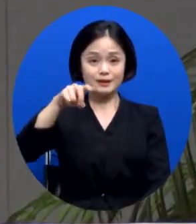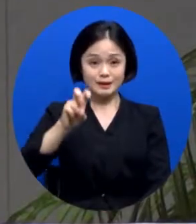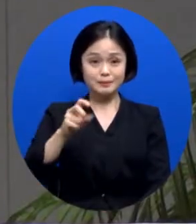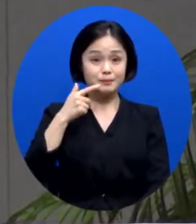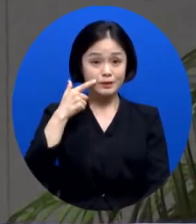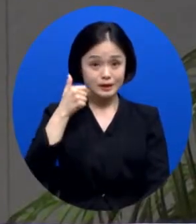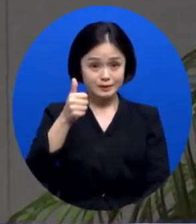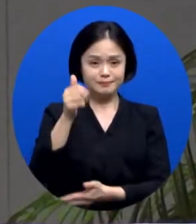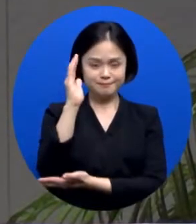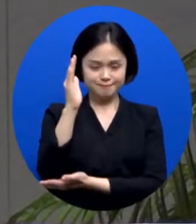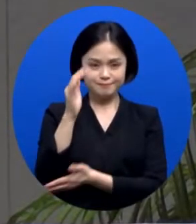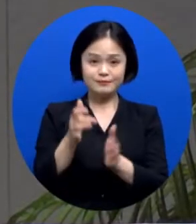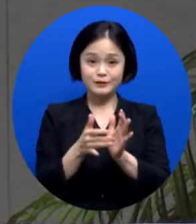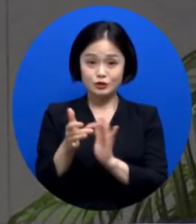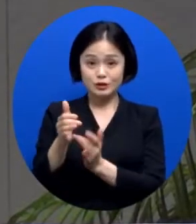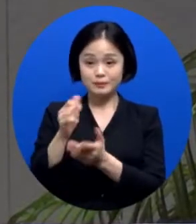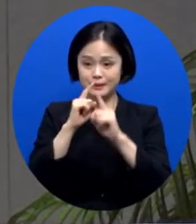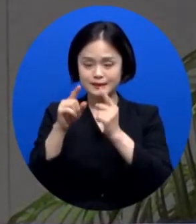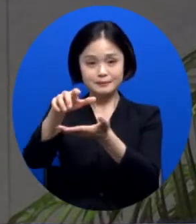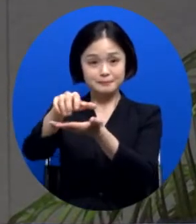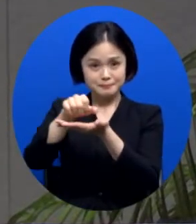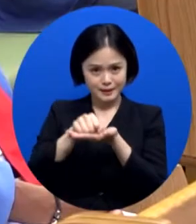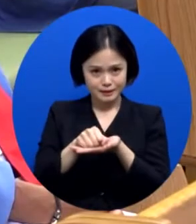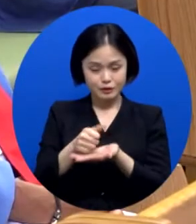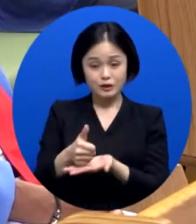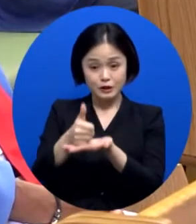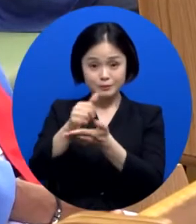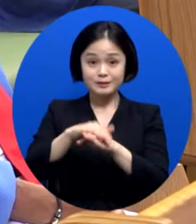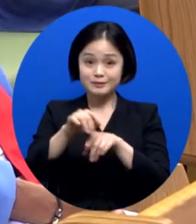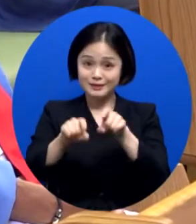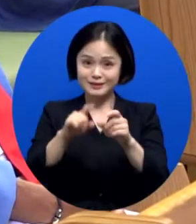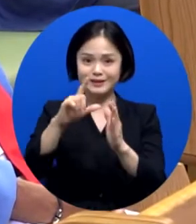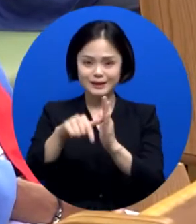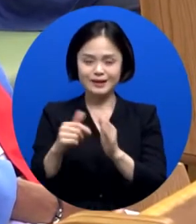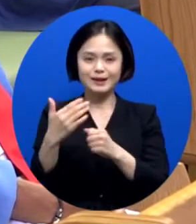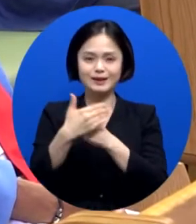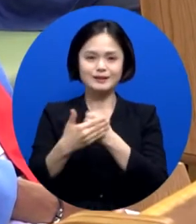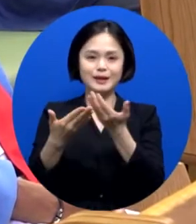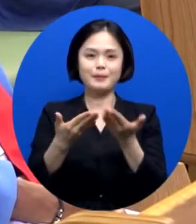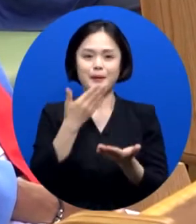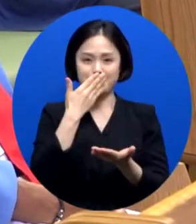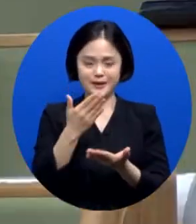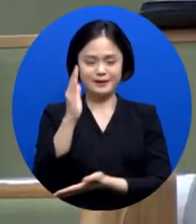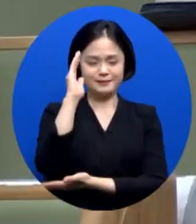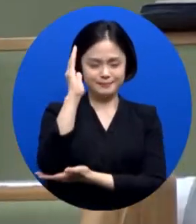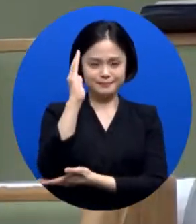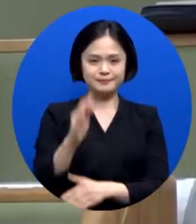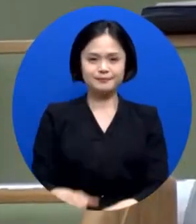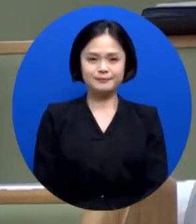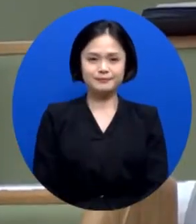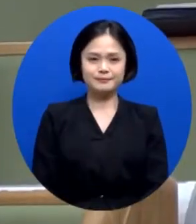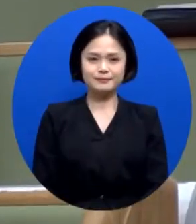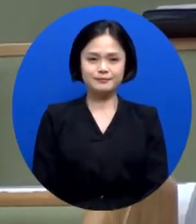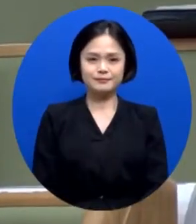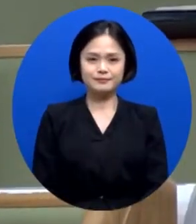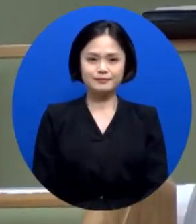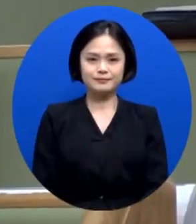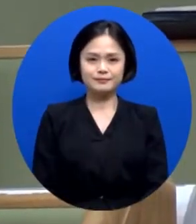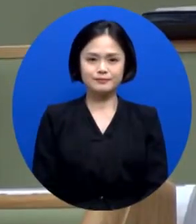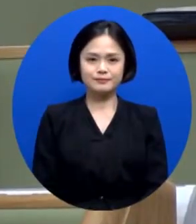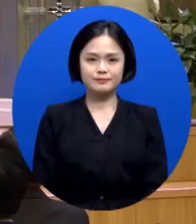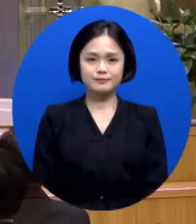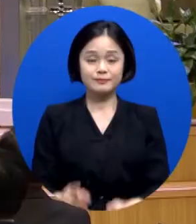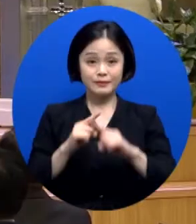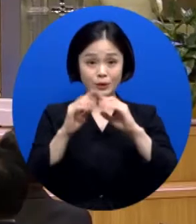예수님의 말씀을 받아들이고 섬김을 실천할 때 은혜를 받을 것이라고 강조했습니다 청주 중앙